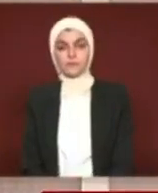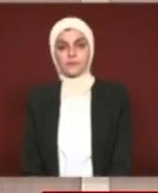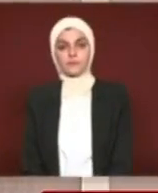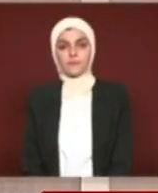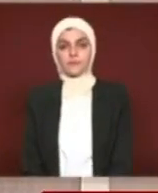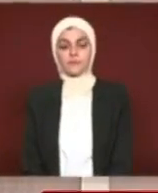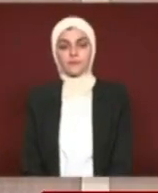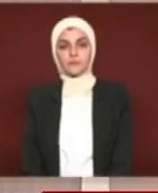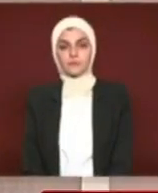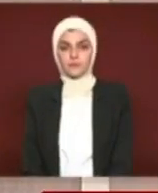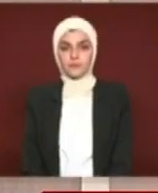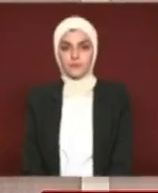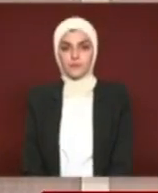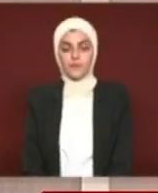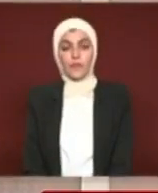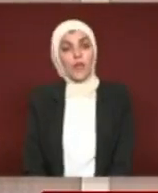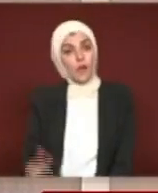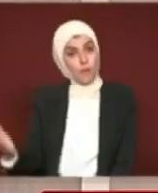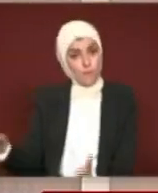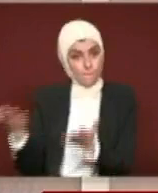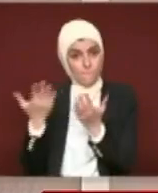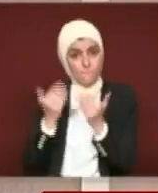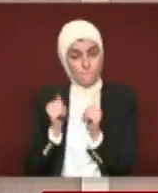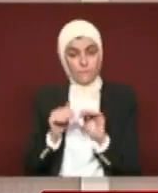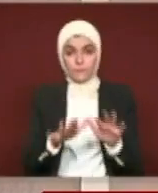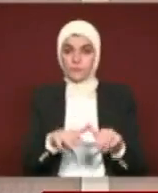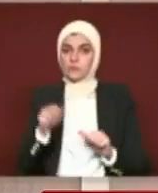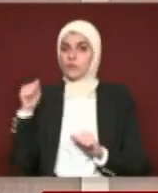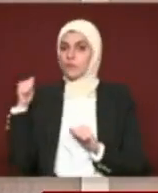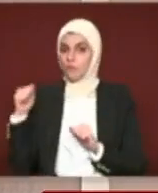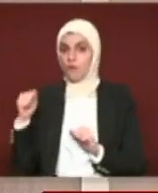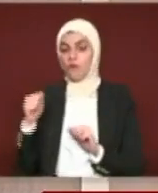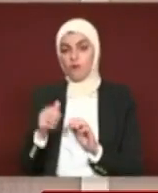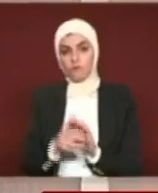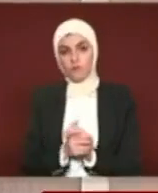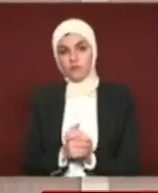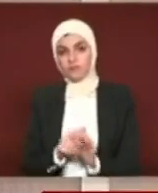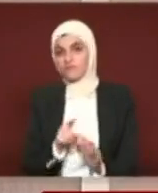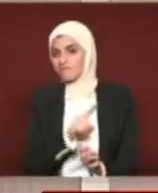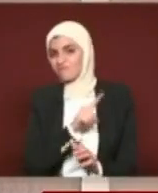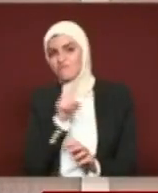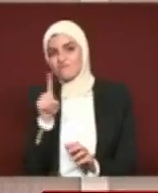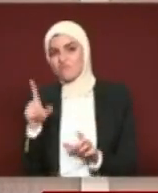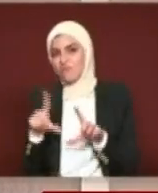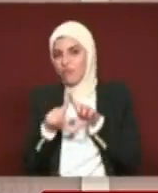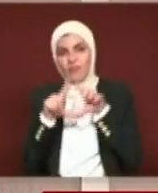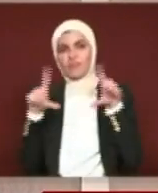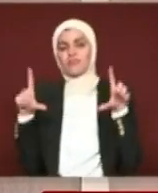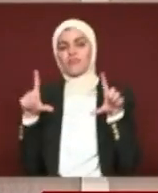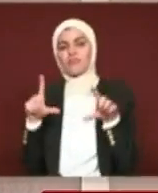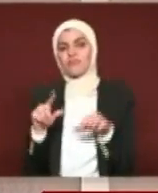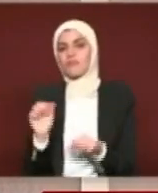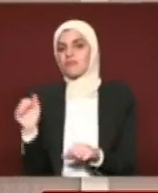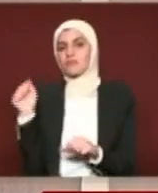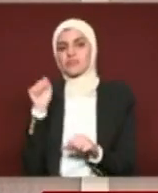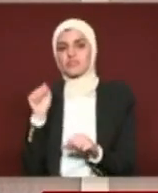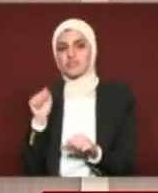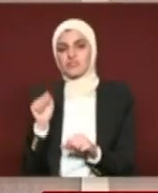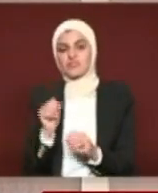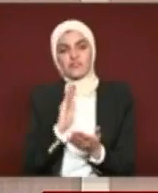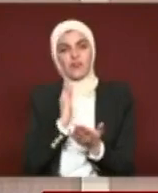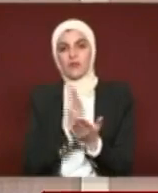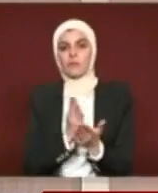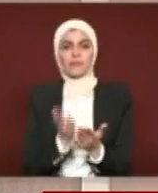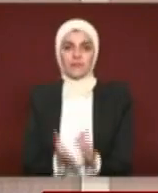التي تأتي ببرلمانات لا تمثل الشعب المطحون الذي يعاني من أزمة اقتصادية كلنا يعلم